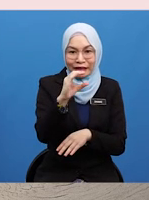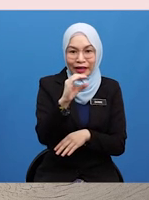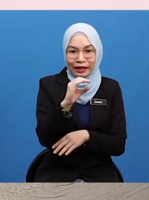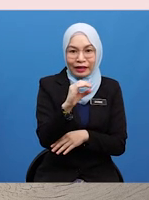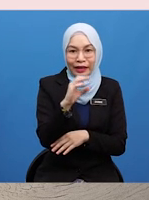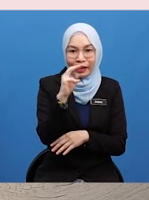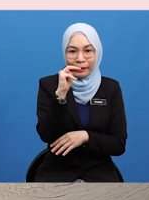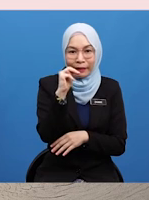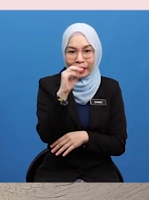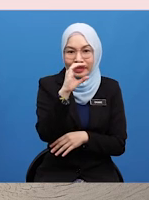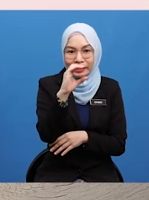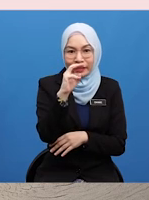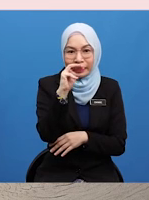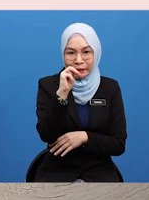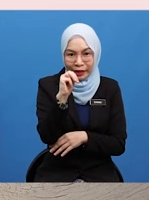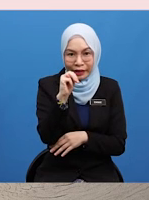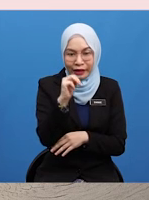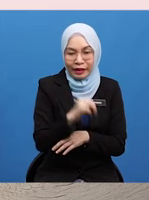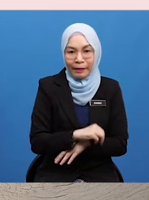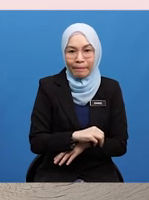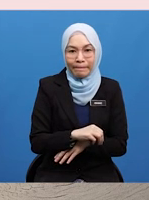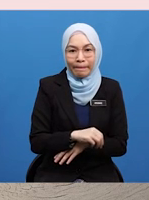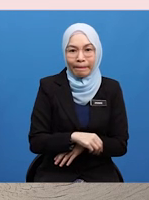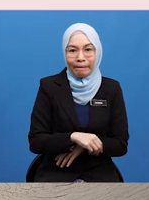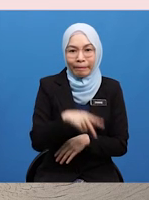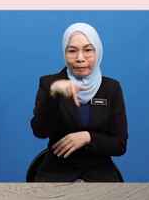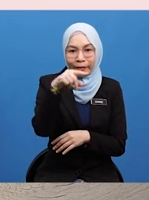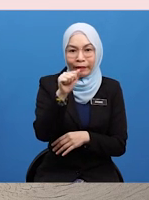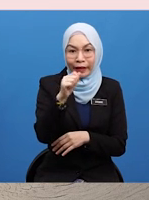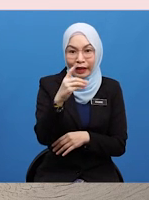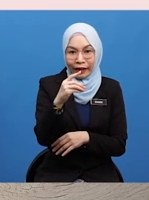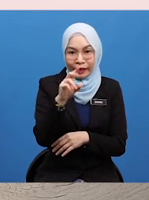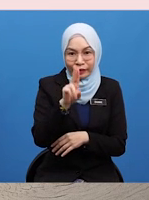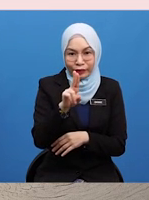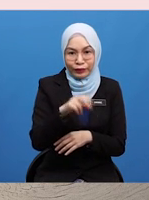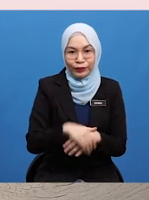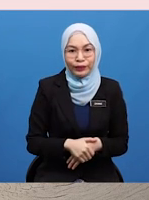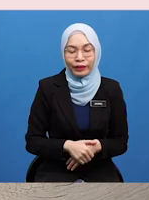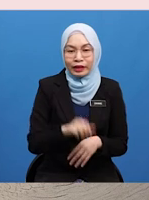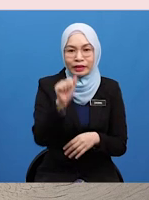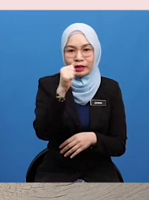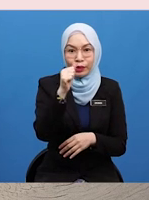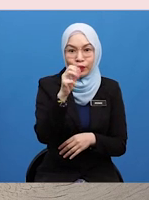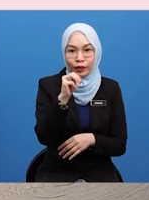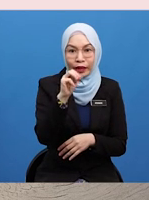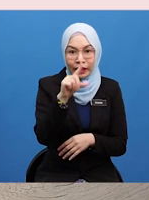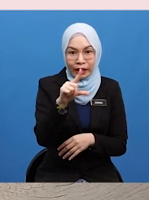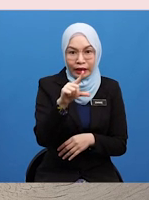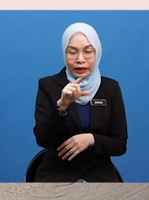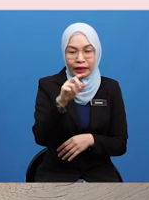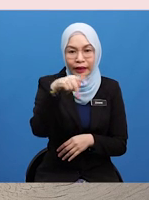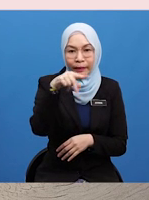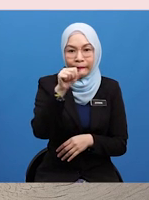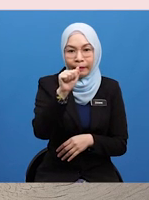yang murid-murid lihat pada gambar rajah ini, kaedah sesaran air merupakan salah satu cara untuk